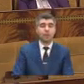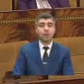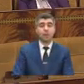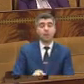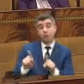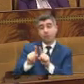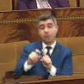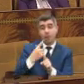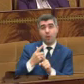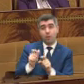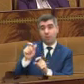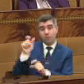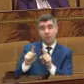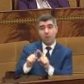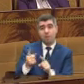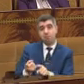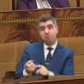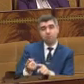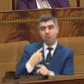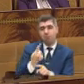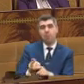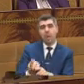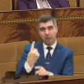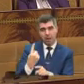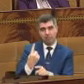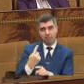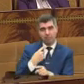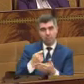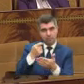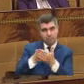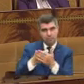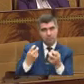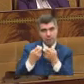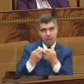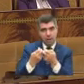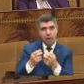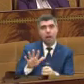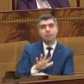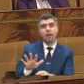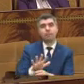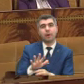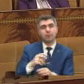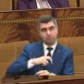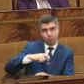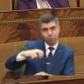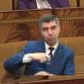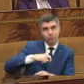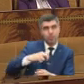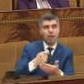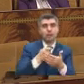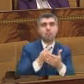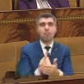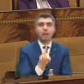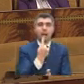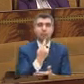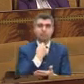50 درهم ديال المركوب وياكل في السوق ولا سميتو ويرجع. نطالبكم سيد الوزير باعتماد العدادات الذكيه لتفادي